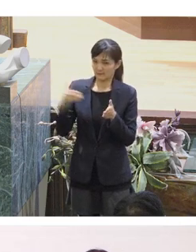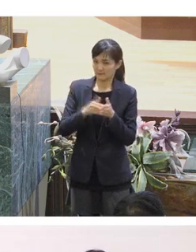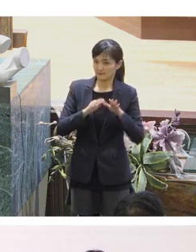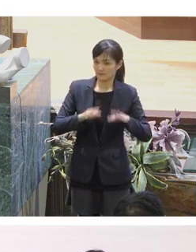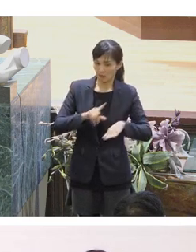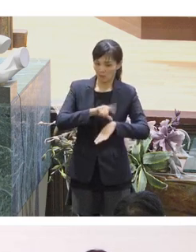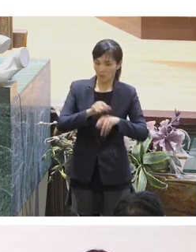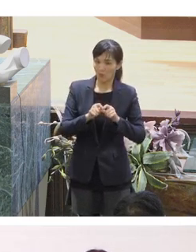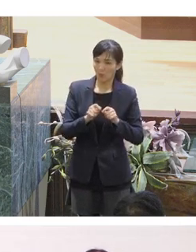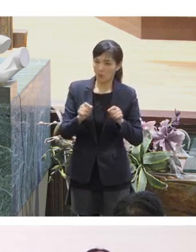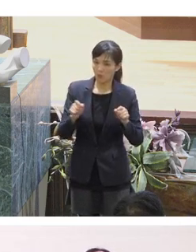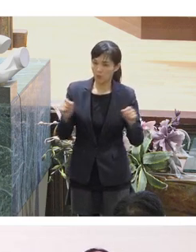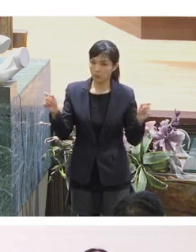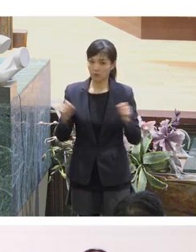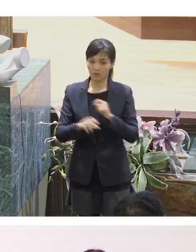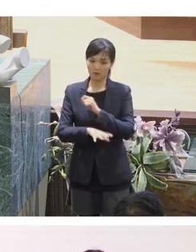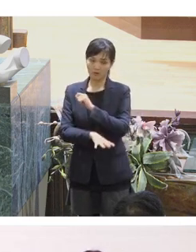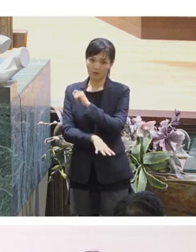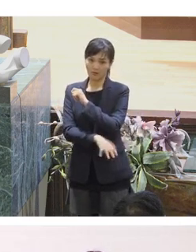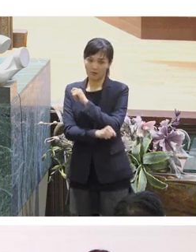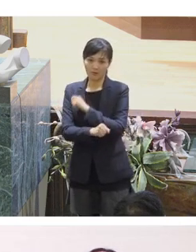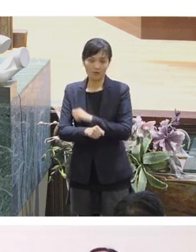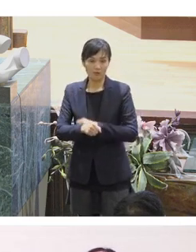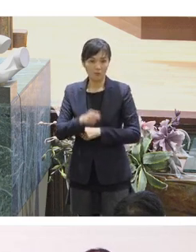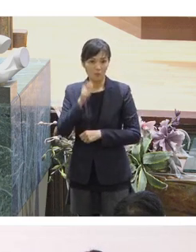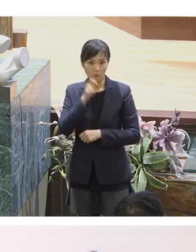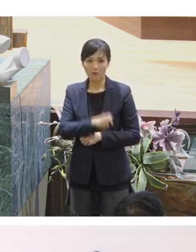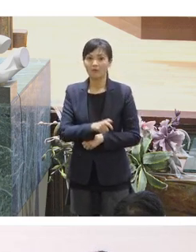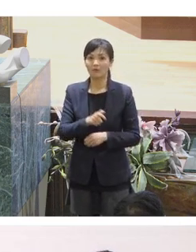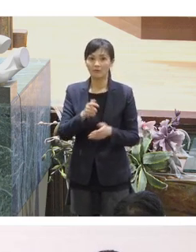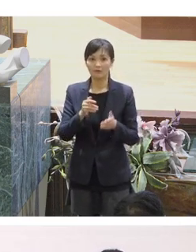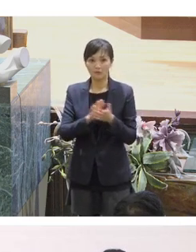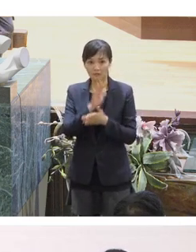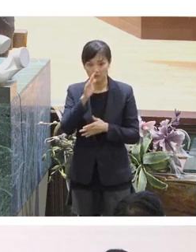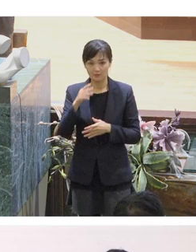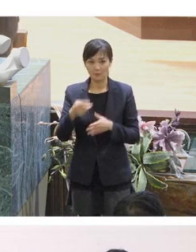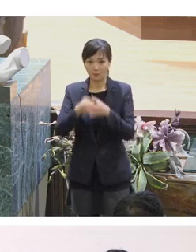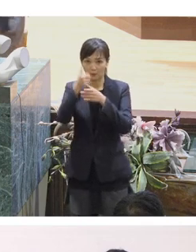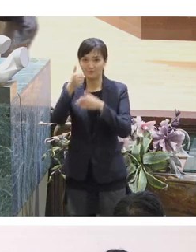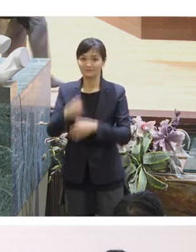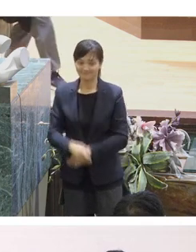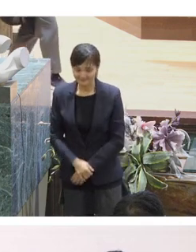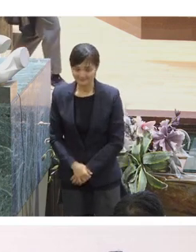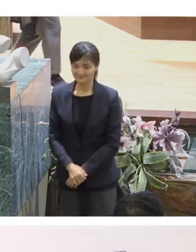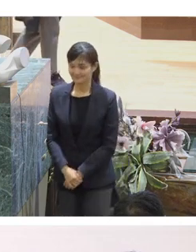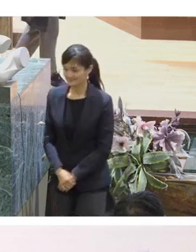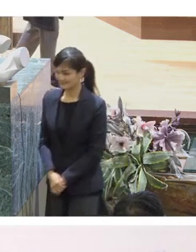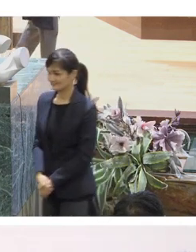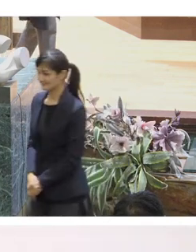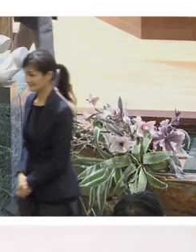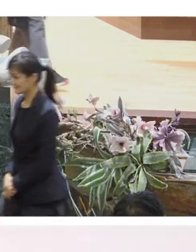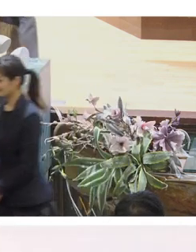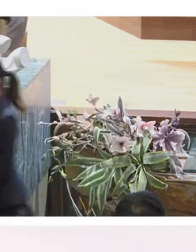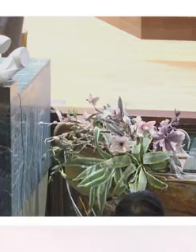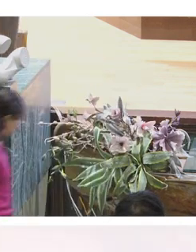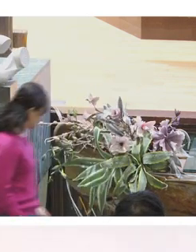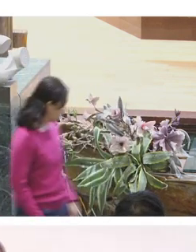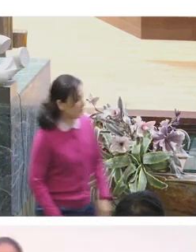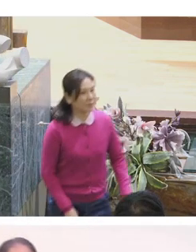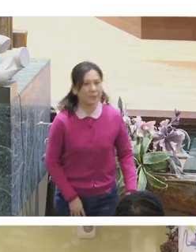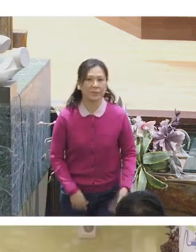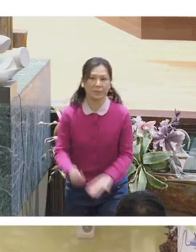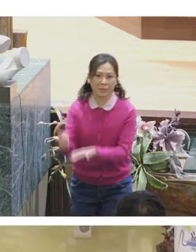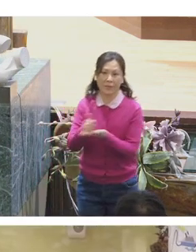础的一个好像冰山冒出来一角让大家看到这样。 好，那也请黄老师分享一